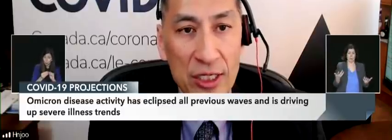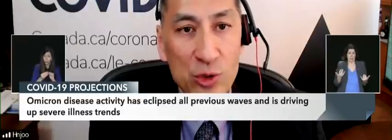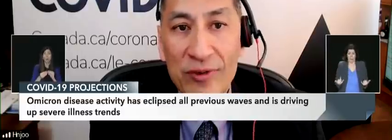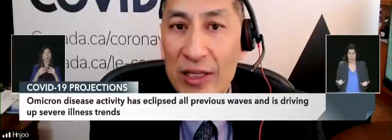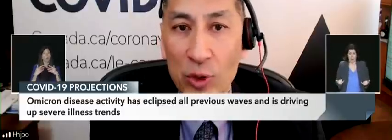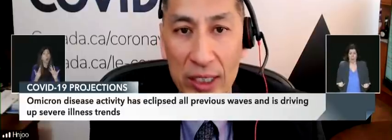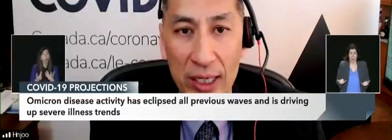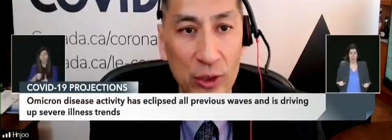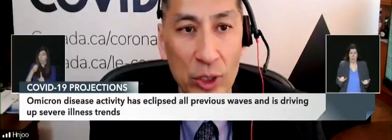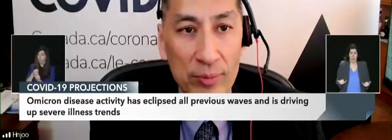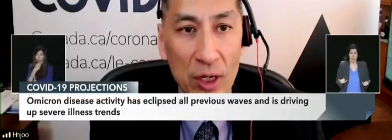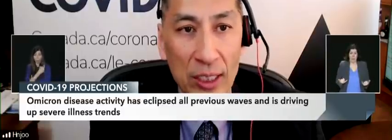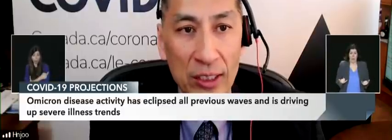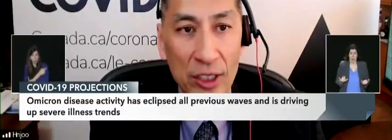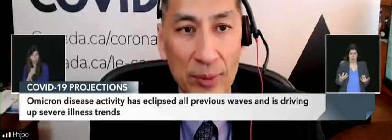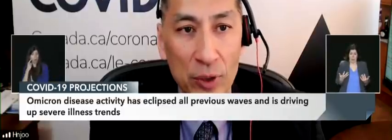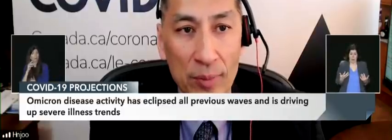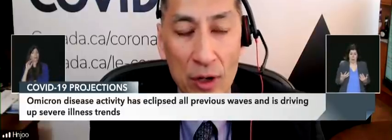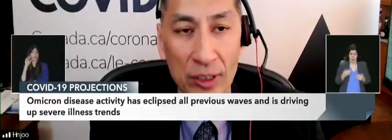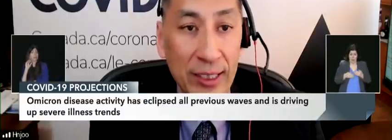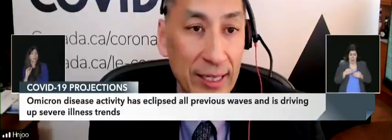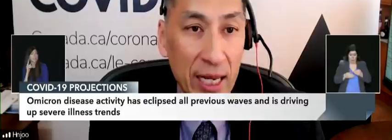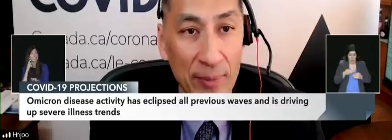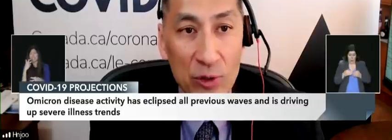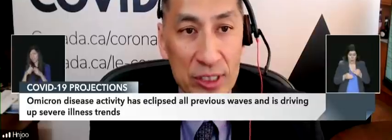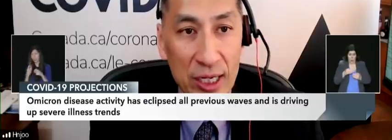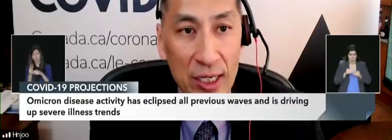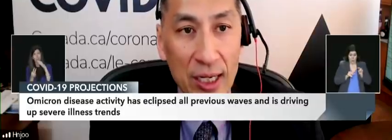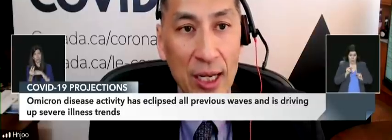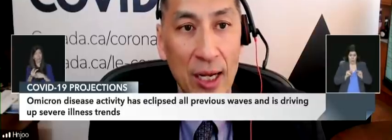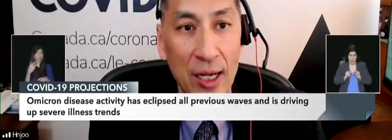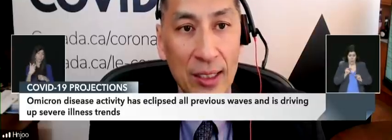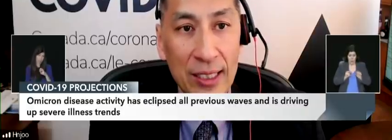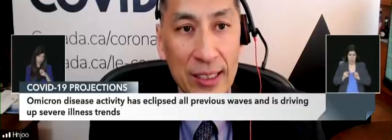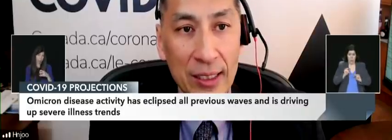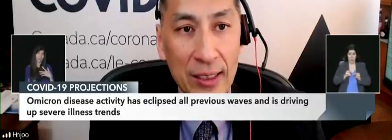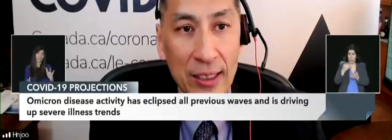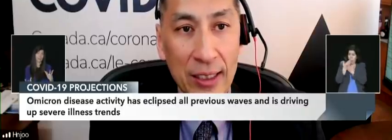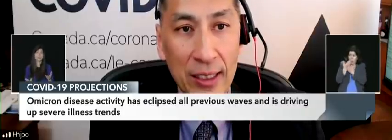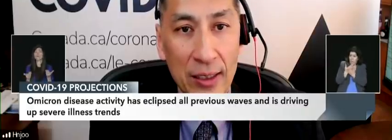question de suivre étroitement les données pour ventes et les cas, mais aussi